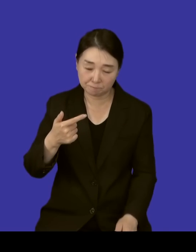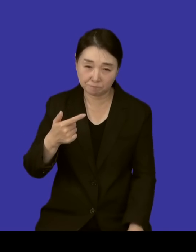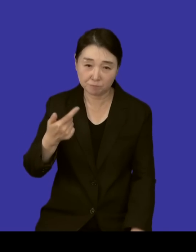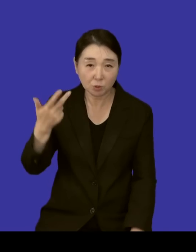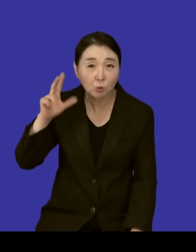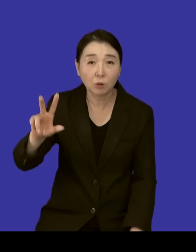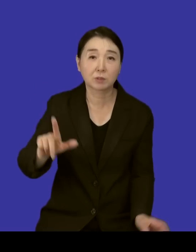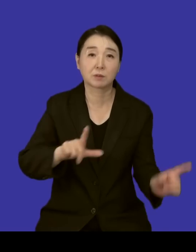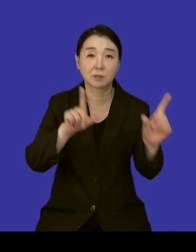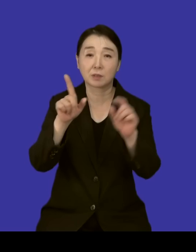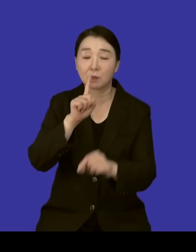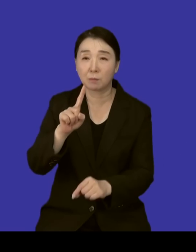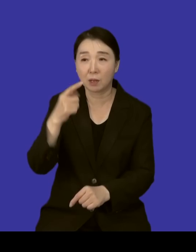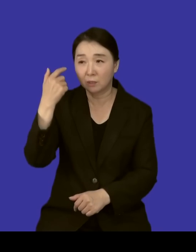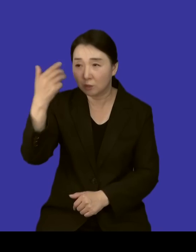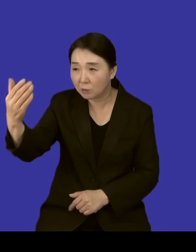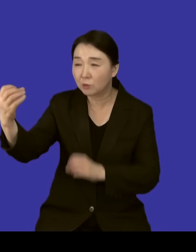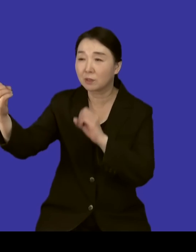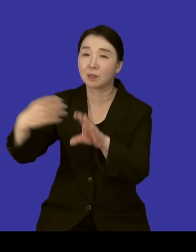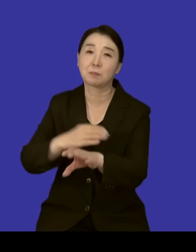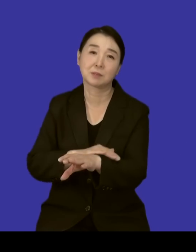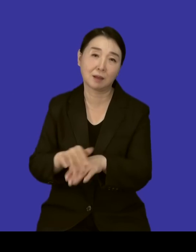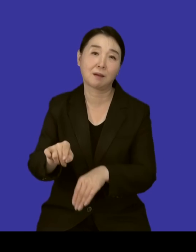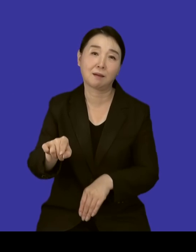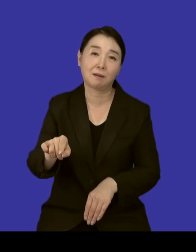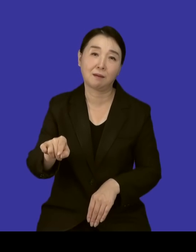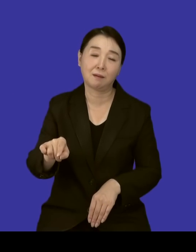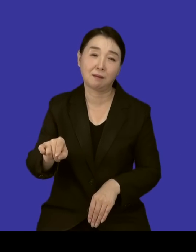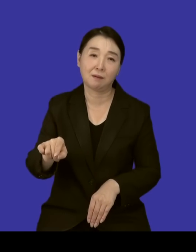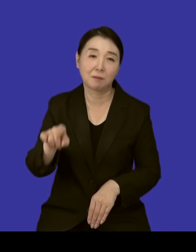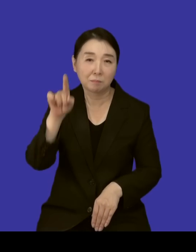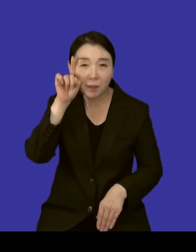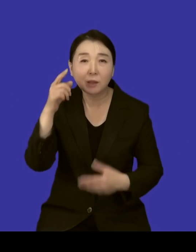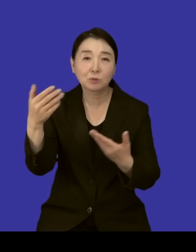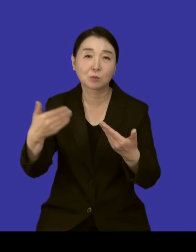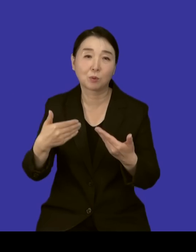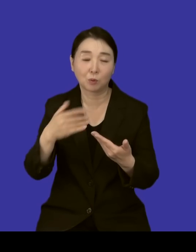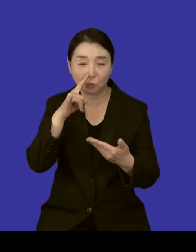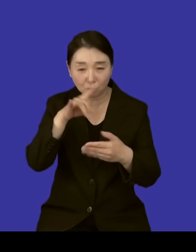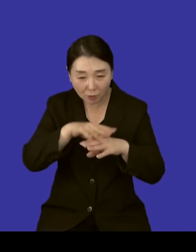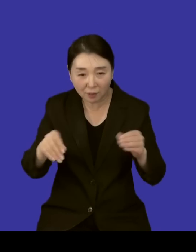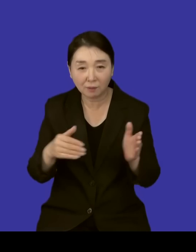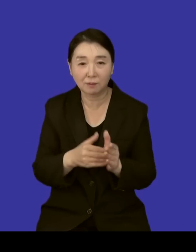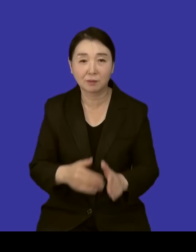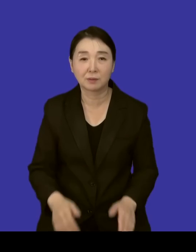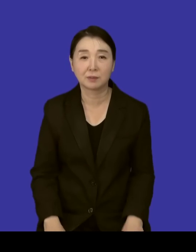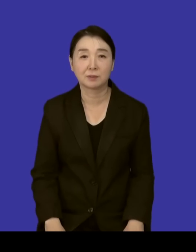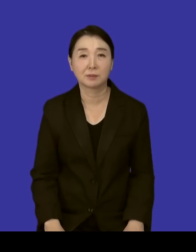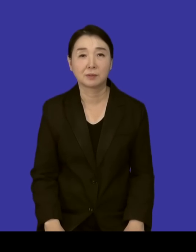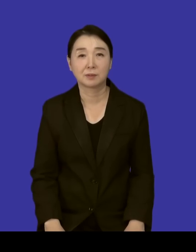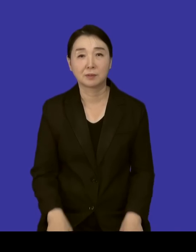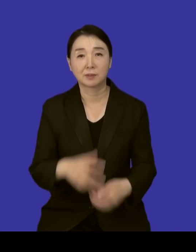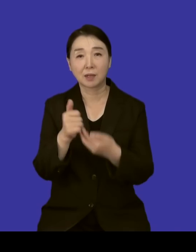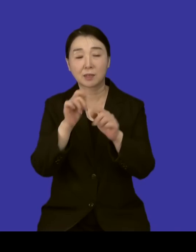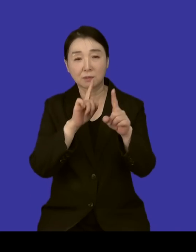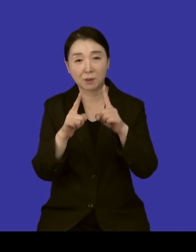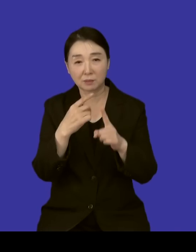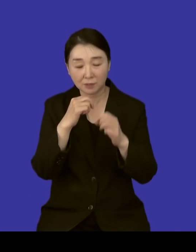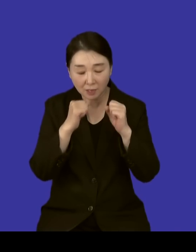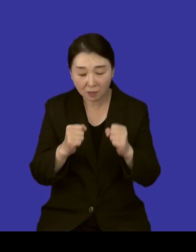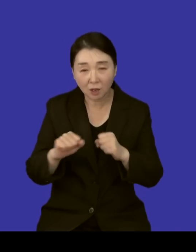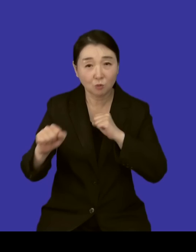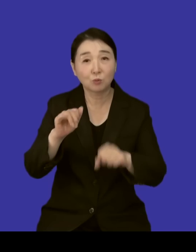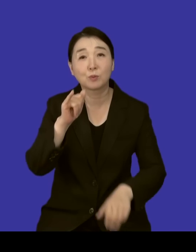답 주님이 다 해주신 거 있죠. 그날 SK 큐티 말씀에. 큐티 말씀에 다 궁금증이 다 풀렸군요. 그냥 그러니까 하나님의 말씀이